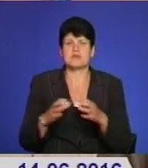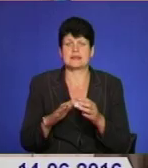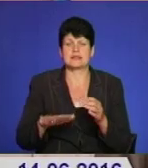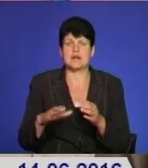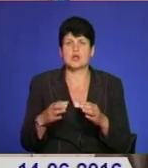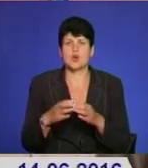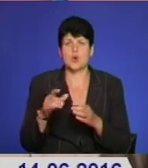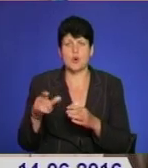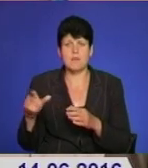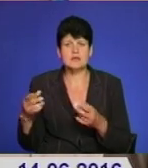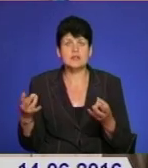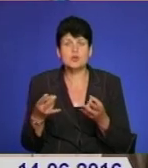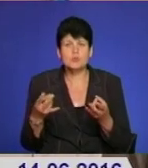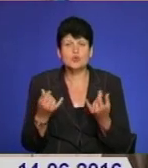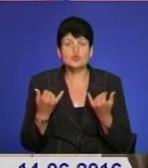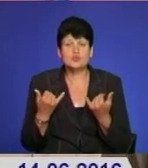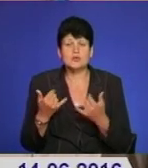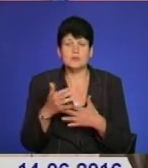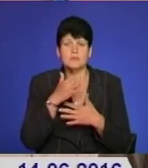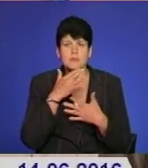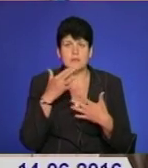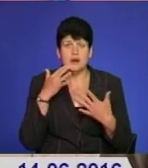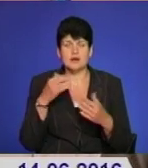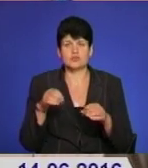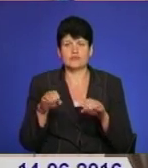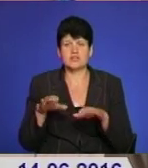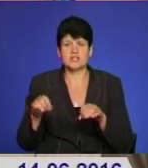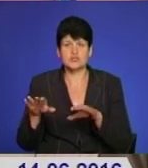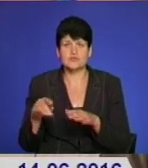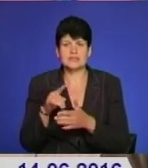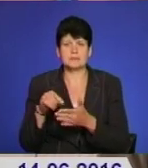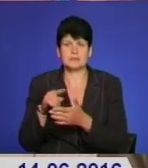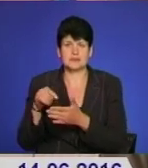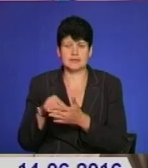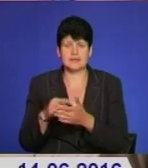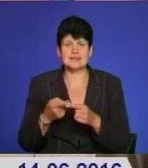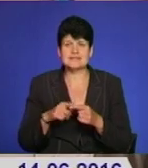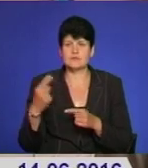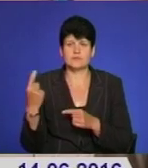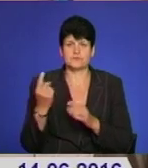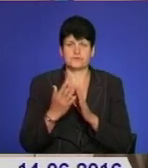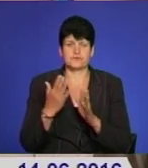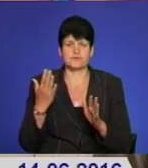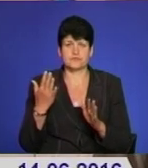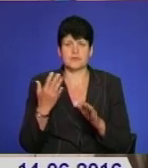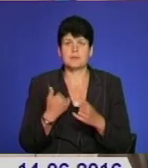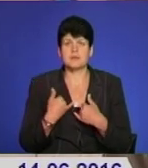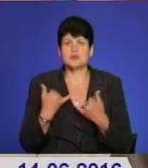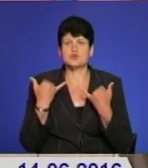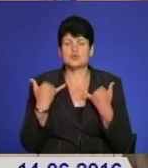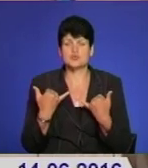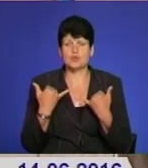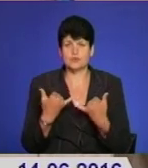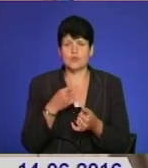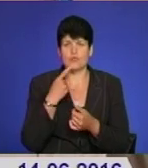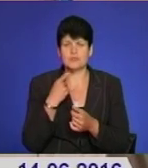сьогодні десь багато вирішувати масу питань. Сьогодні це насамперед. Це ми сьогодні, скажімо, я